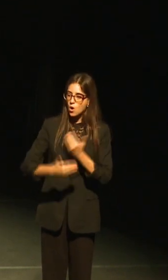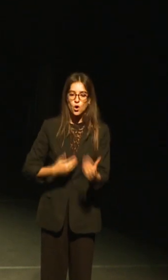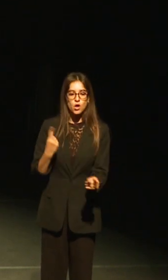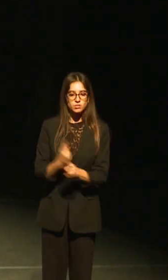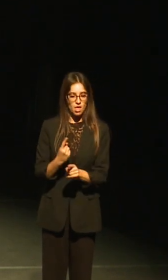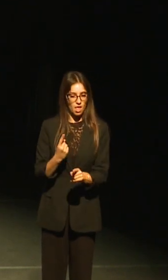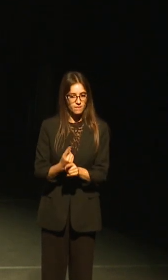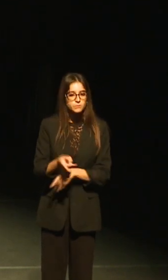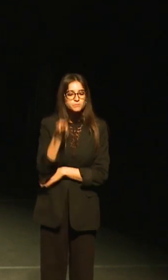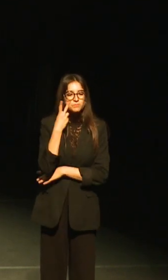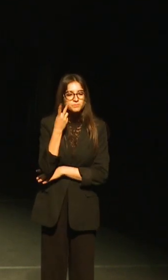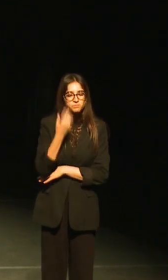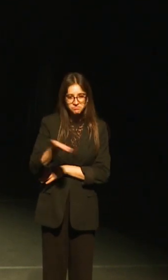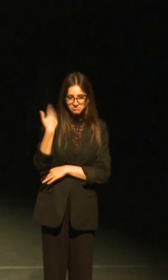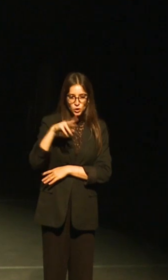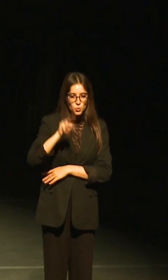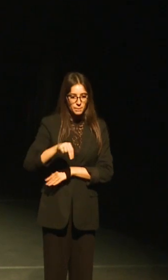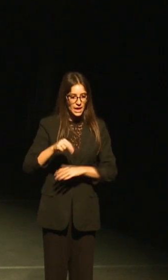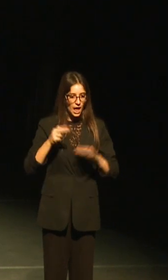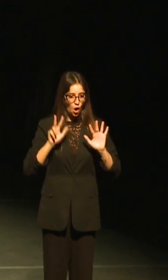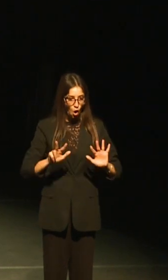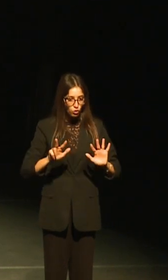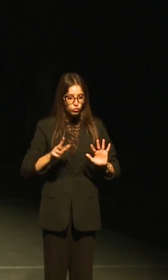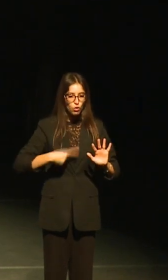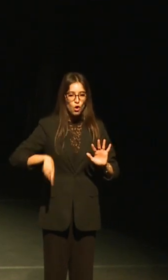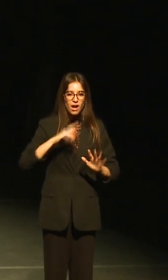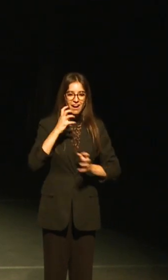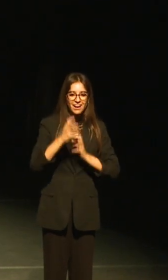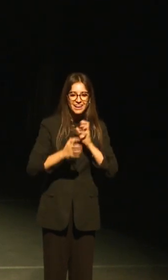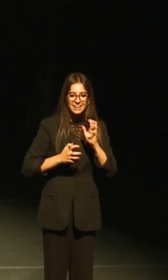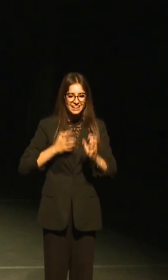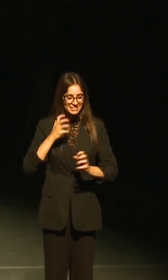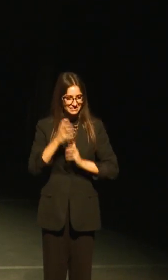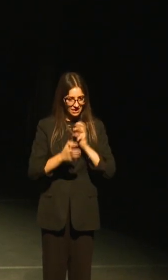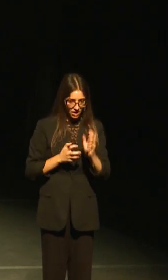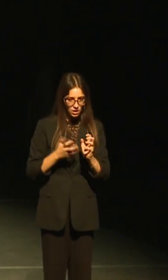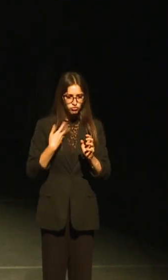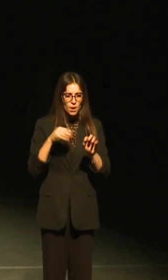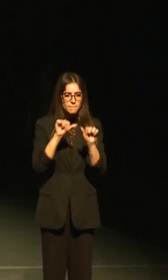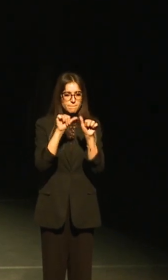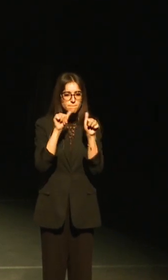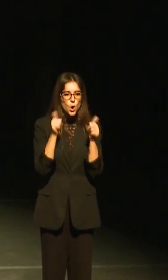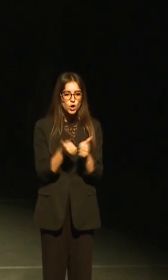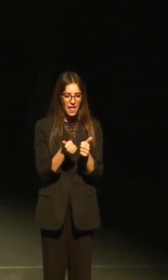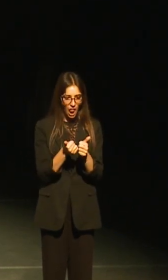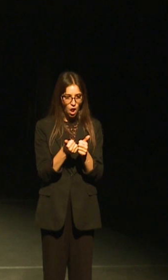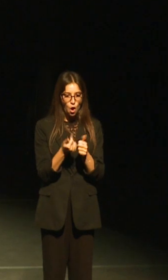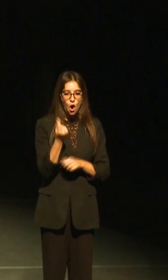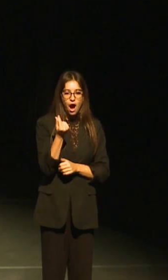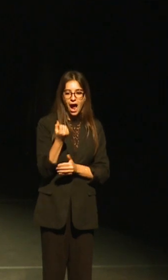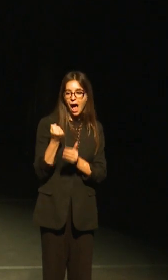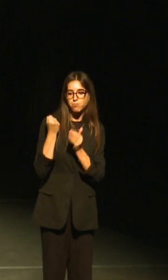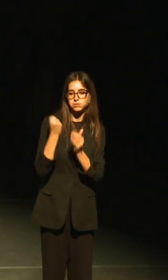nel 2008 Noi abbiamo avuto la crisi del soprume il modello capitalistico che